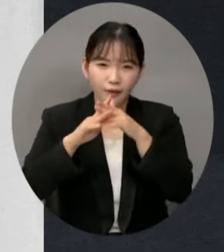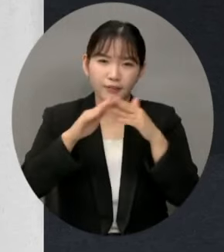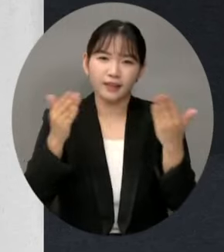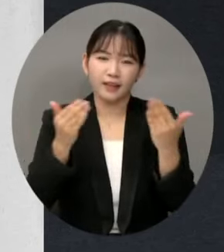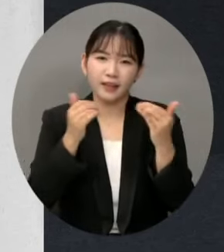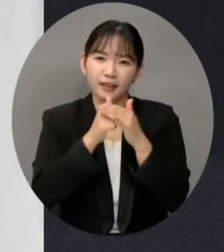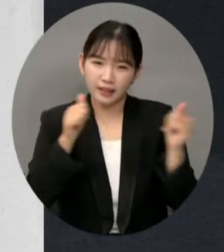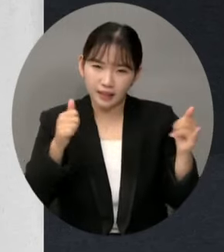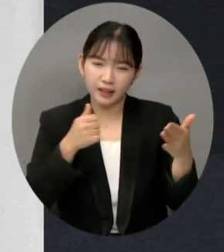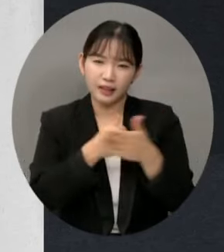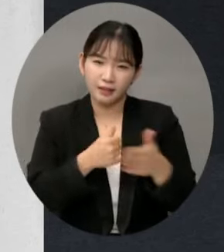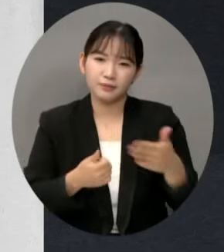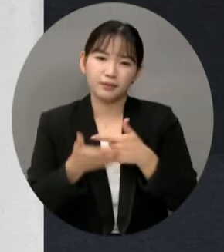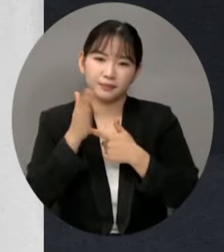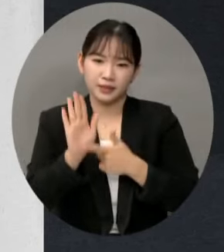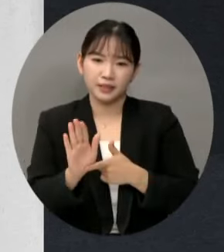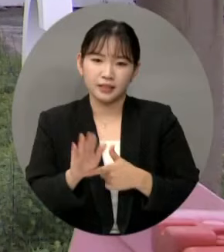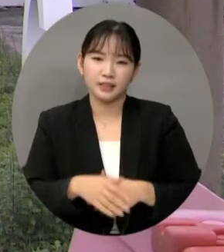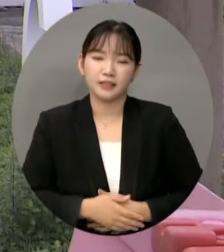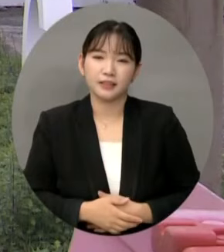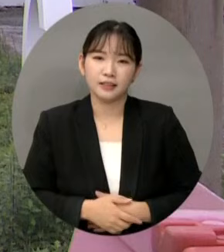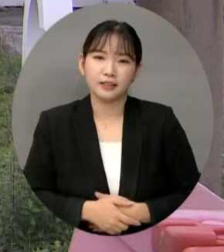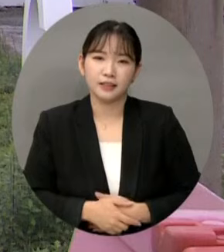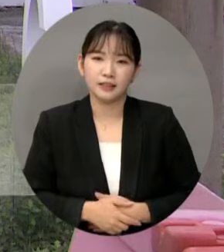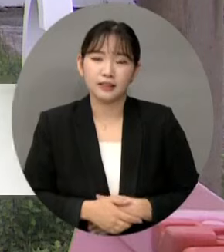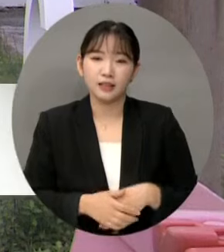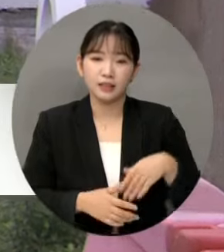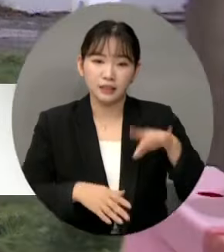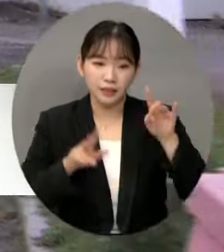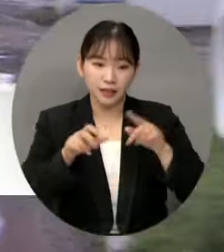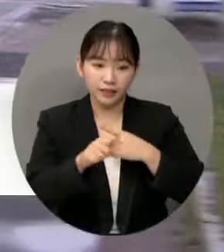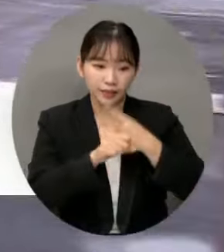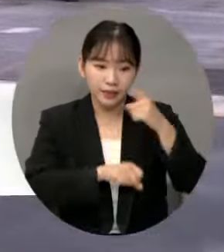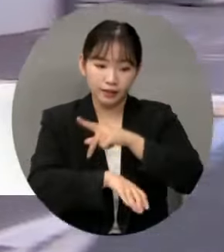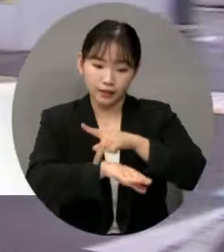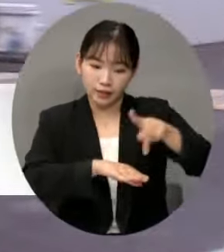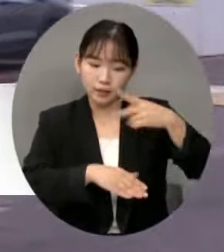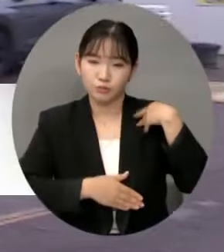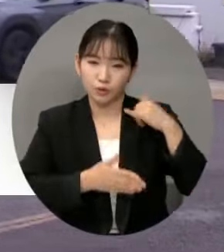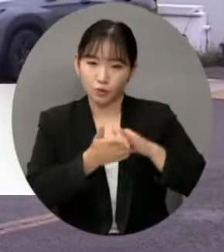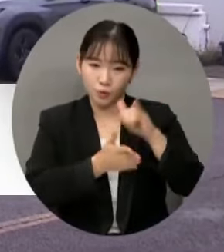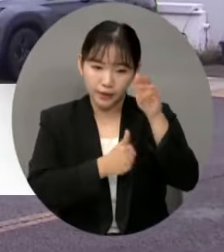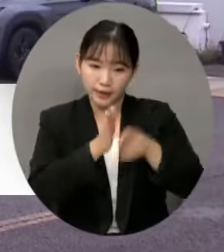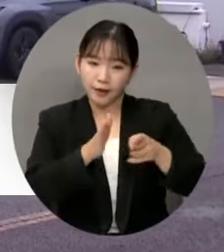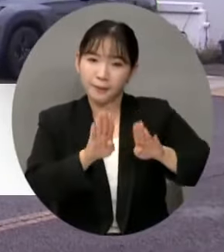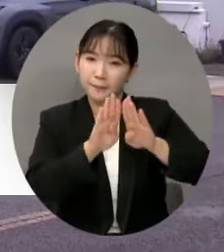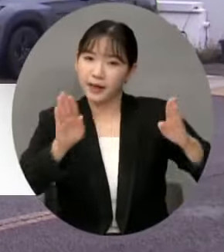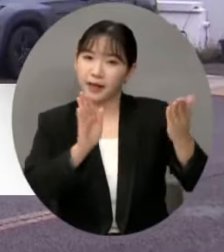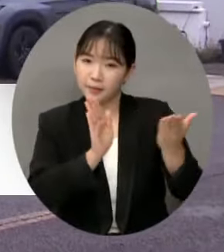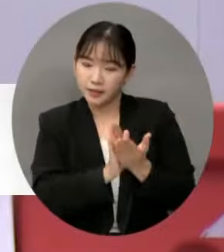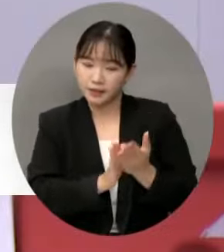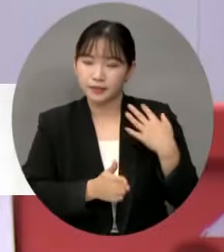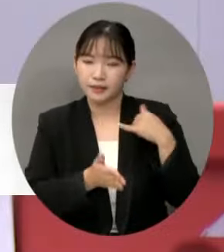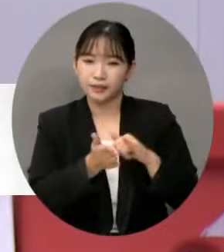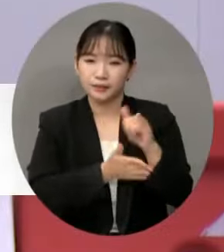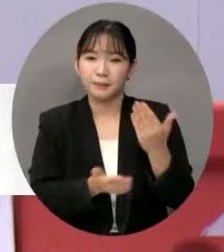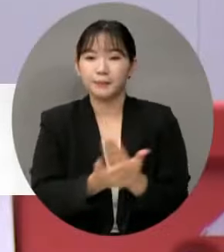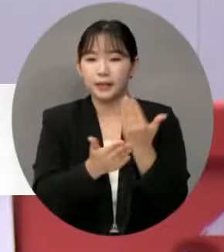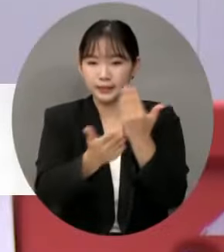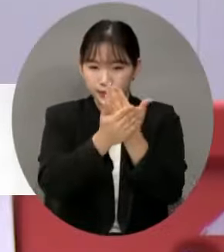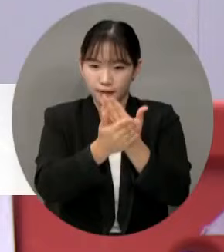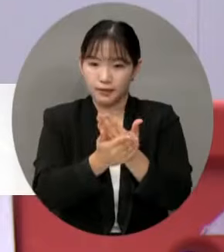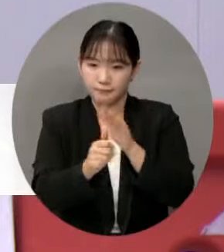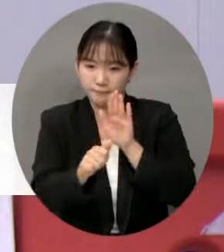등을 주요 지연 원인으로 꼽고 있습니다 일단 내년 KTX 무안공항역 개통에 맞춰 무한 공항 활성화 뜻을